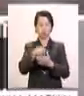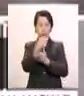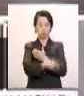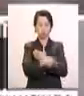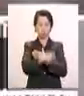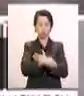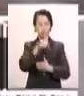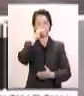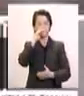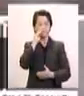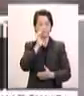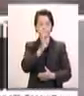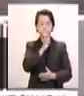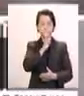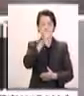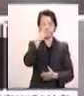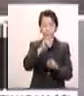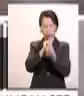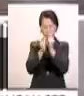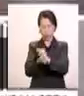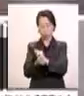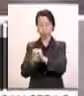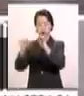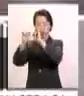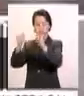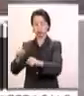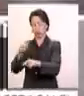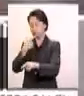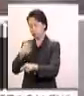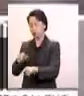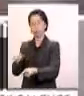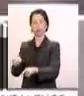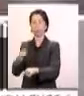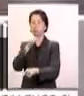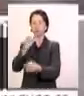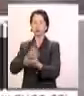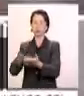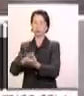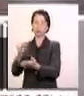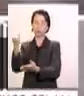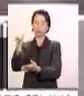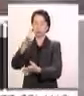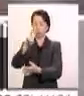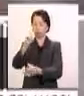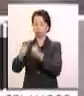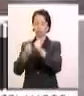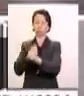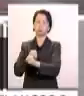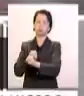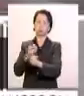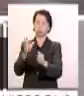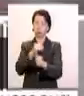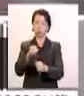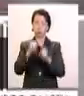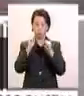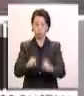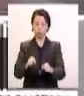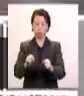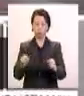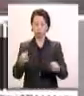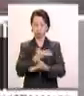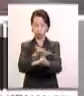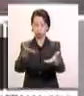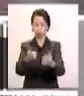Muhyiddin Yassin berkata ia bagi menggantikan sistem sedia ada yang tidak dikemaskini hampir 20 tahun dan berupaya